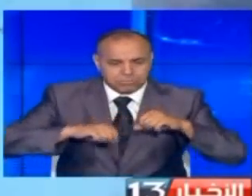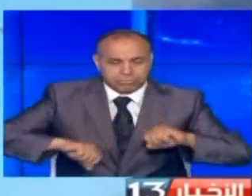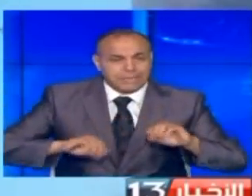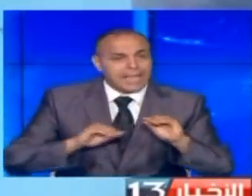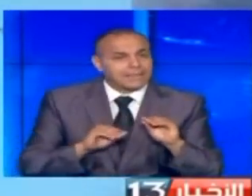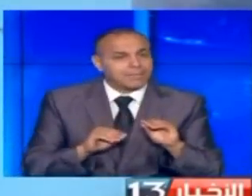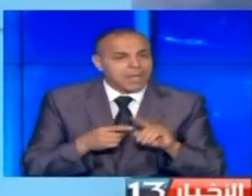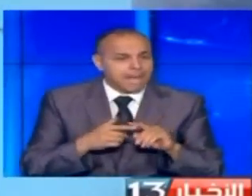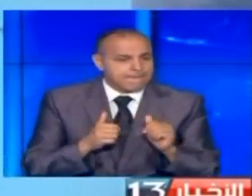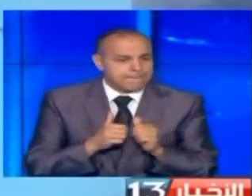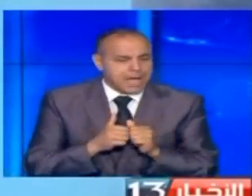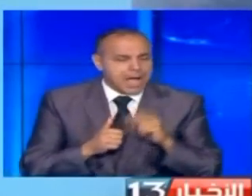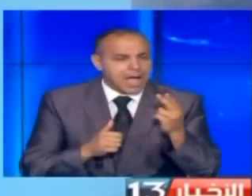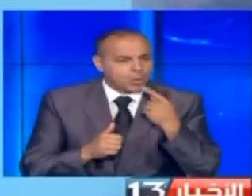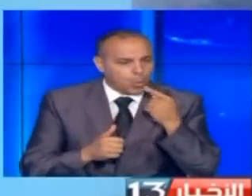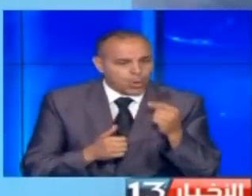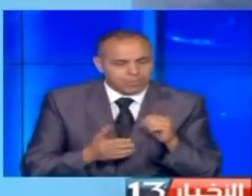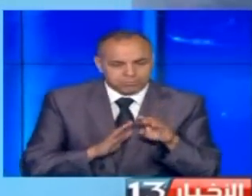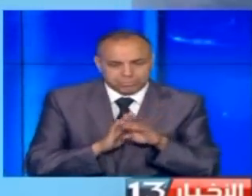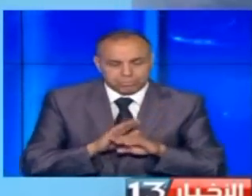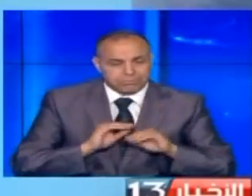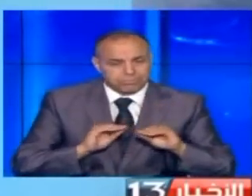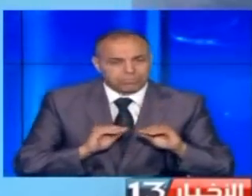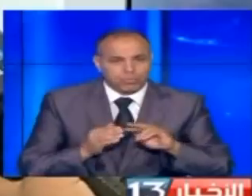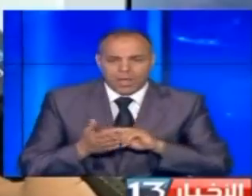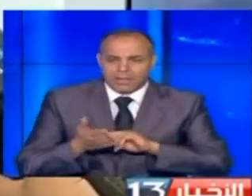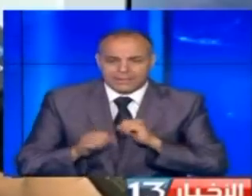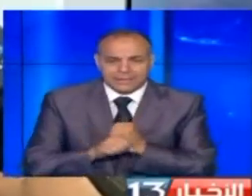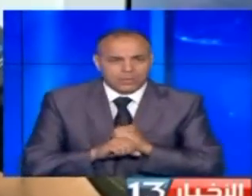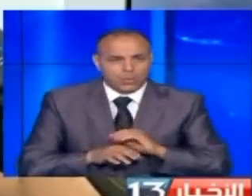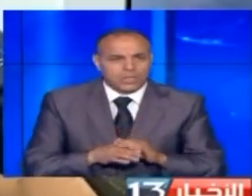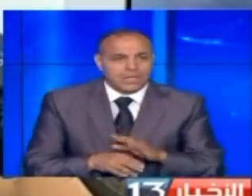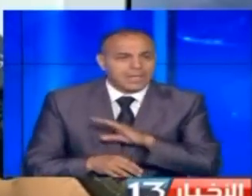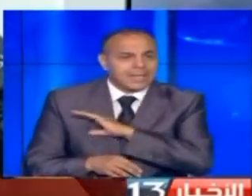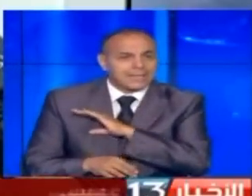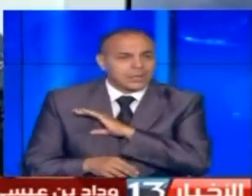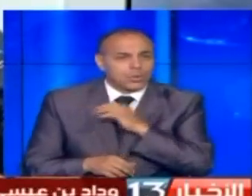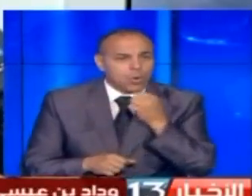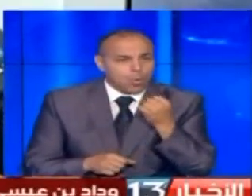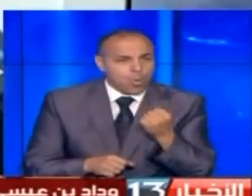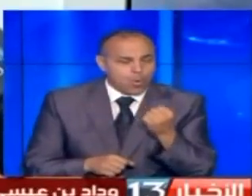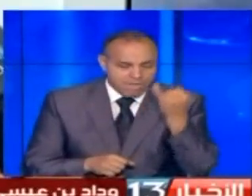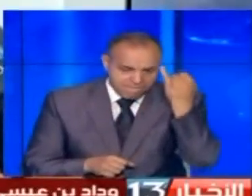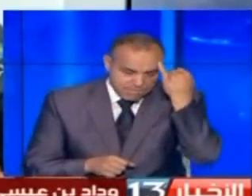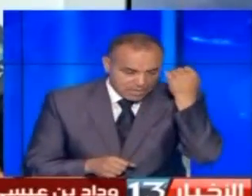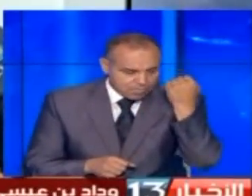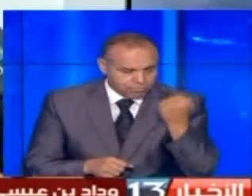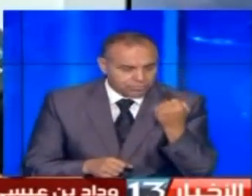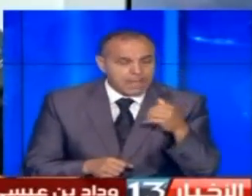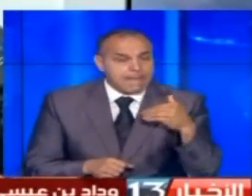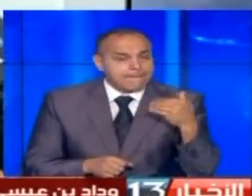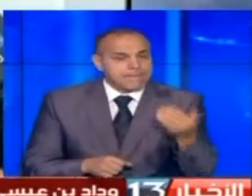للتربية ومعهد وطني لتقييم المنظومة التربوية والتكوين. الائتلاف قلت لك دوره هو قوة اقتراح بالأساس،